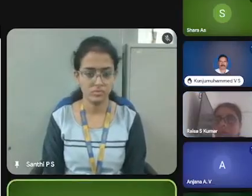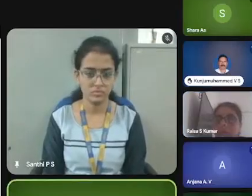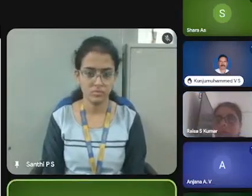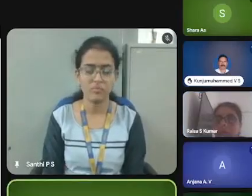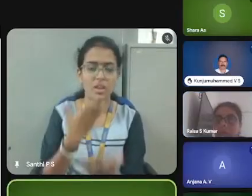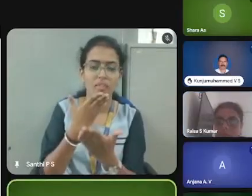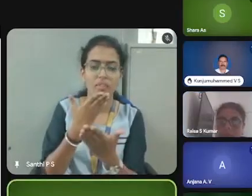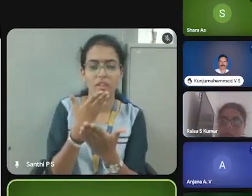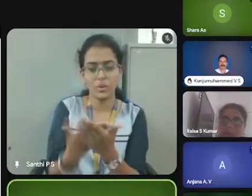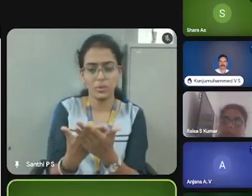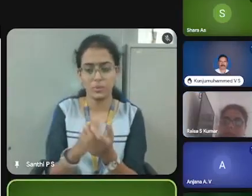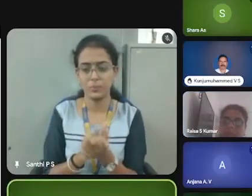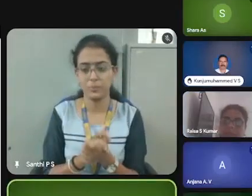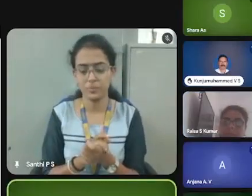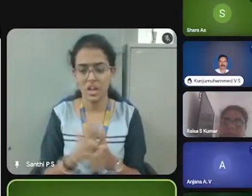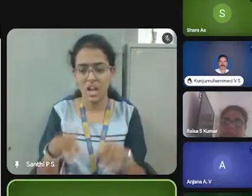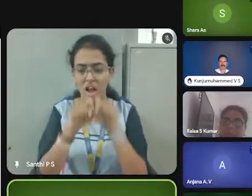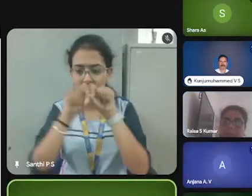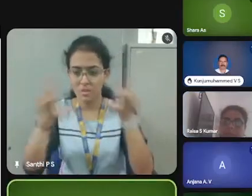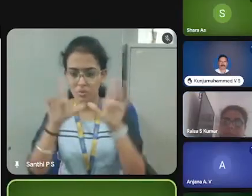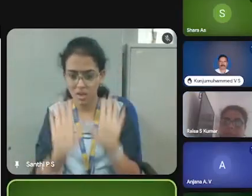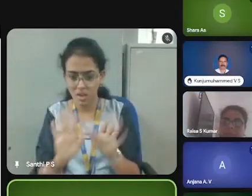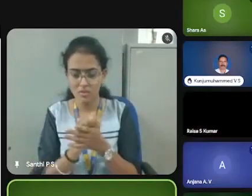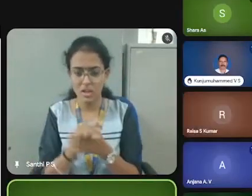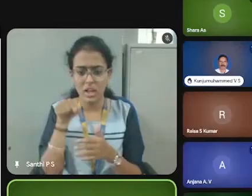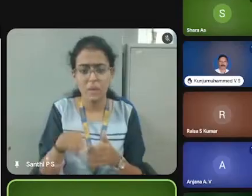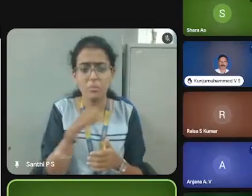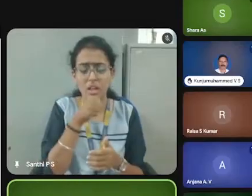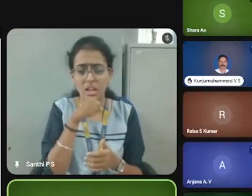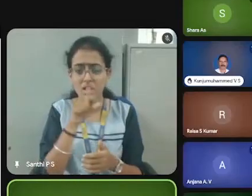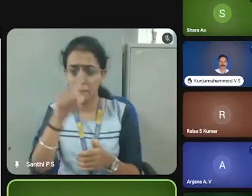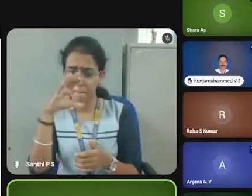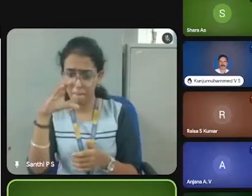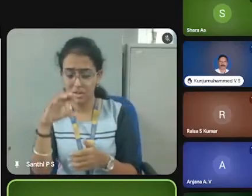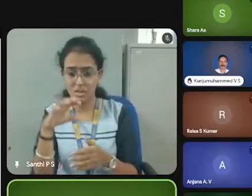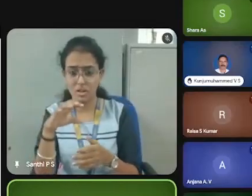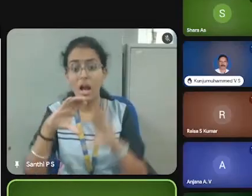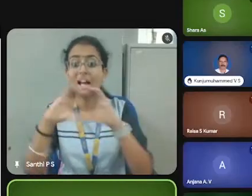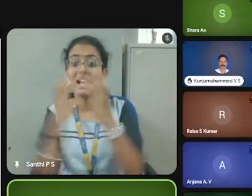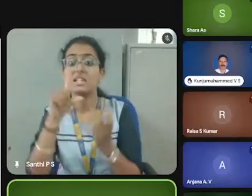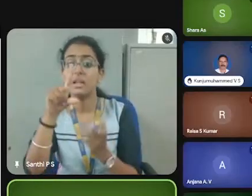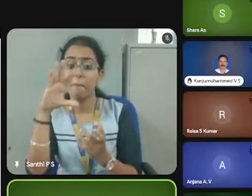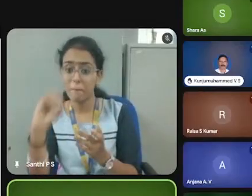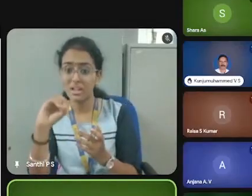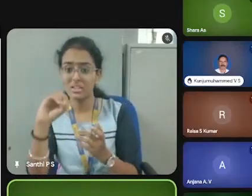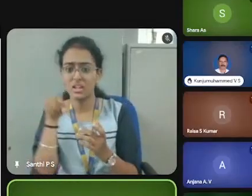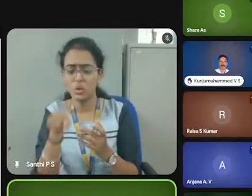താങ്ക് യു റെയ്സ മാം. മറ്റൊരു ചോദ്യം ചാറ്റ് ബോക്സിലുള്ളത്, ഇപ്പോൾ 10ൽ പഠിക്കുന്ന ഒരു കുട്ടിക്ക് ഏതെങ്കിലും രീതിയിലുള്ള ഇന്റർവെൻഷൻ